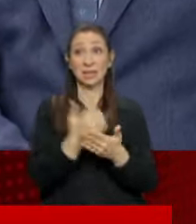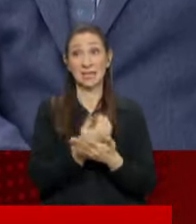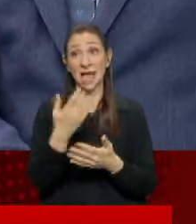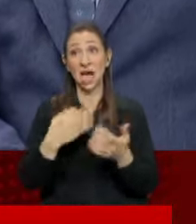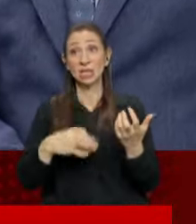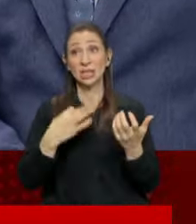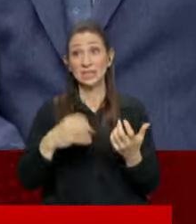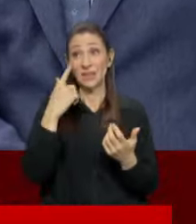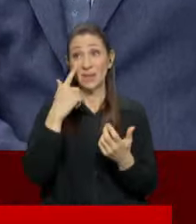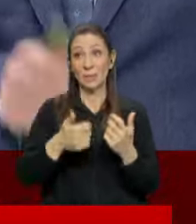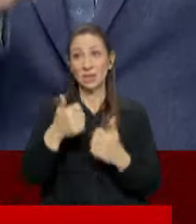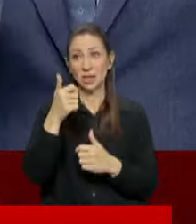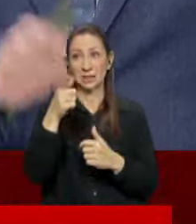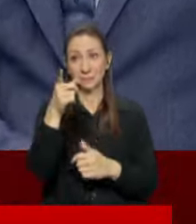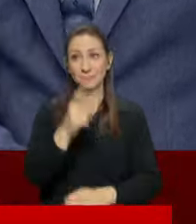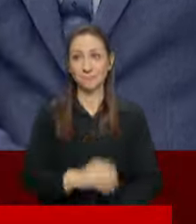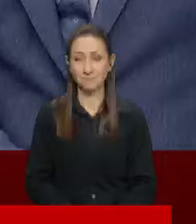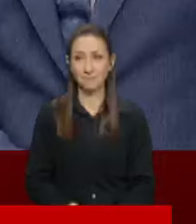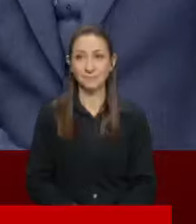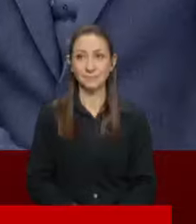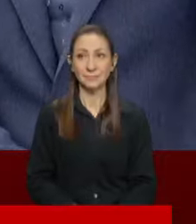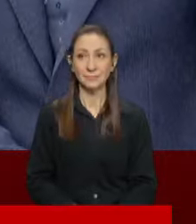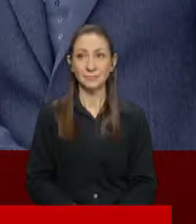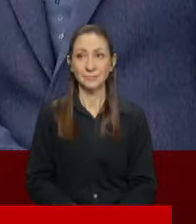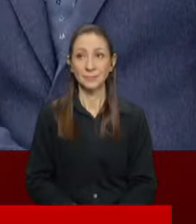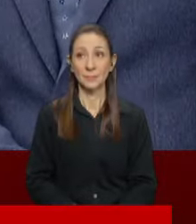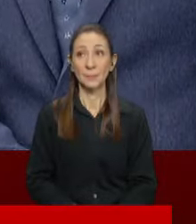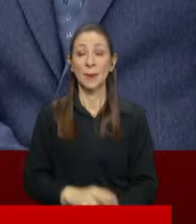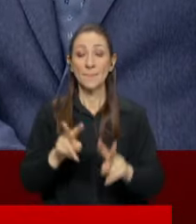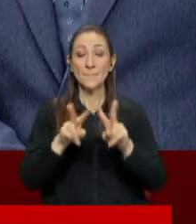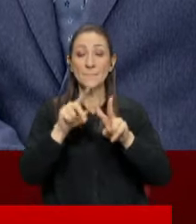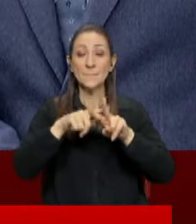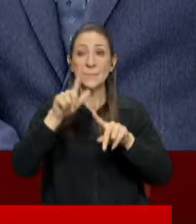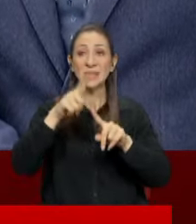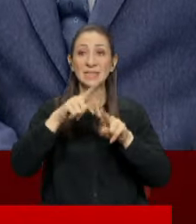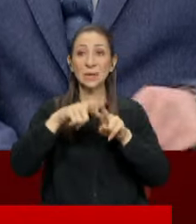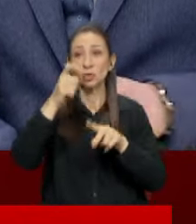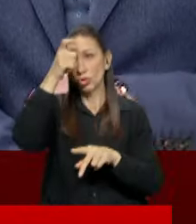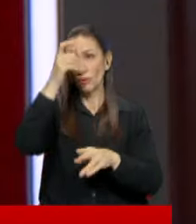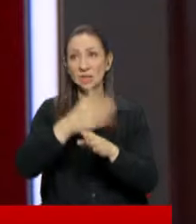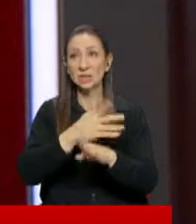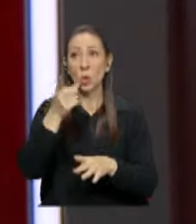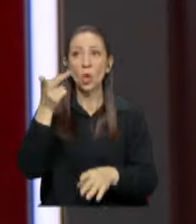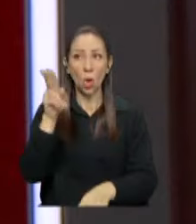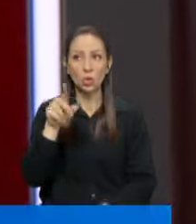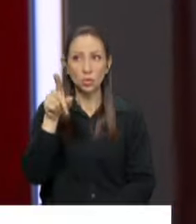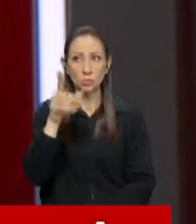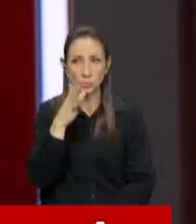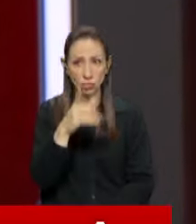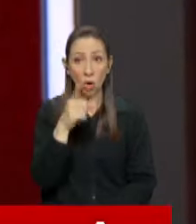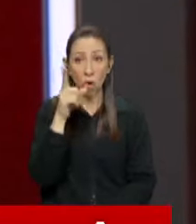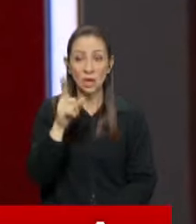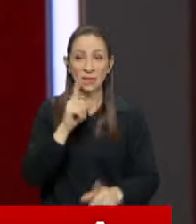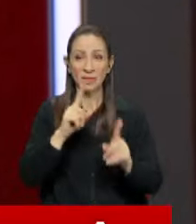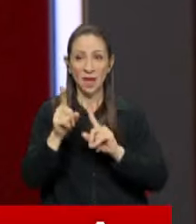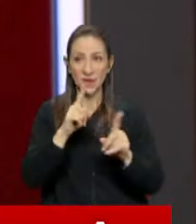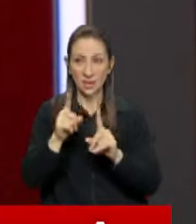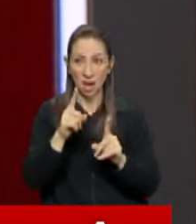Arjantin devlet başkanı Milei'nin o görüntüleri de ekrana geldi. Malta'ya uzanalım mı? Bir Türk vatandaşı orada hayatını kaybetmişti. Orada